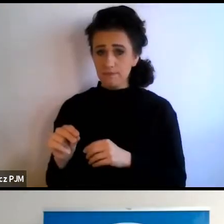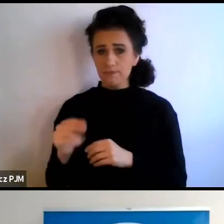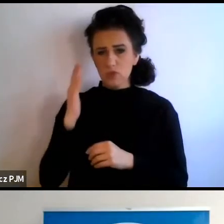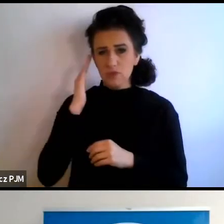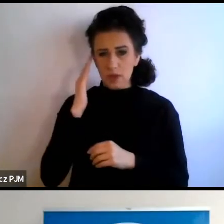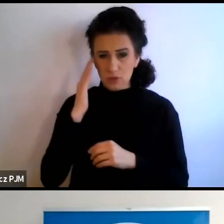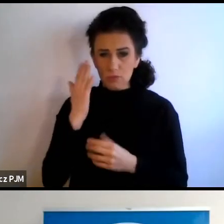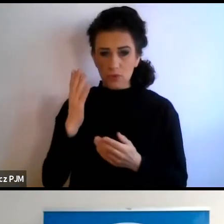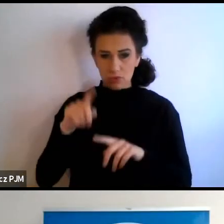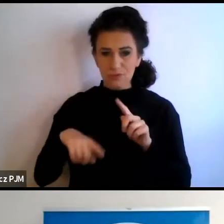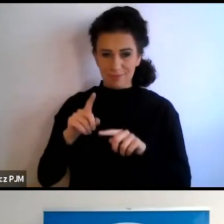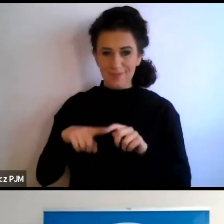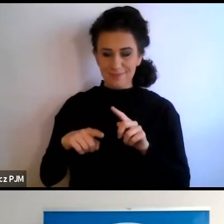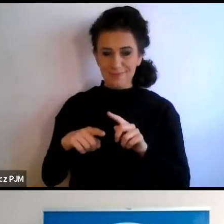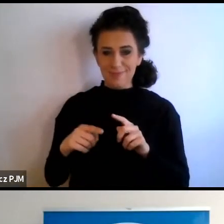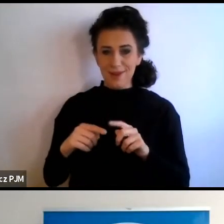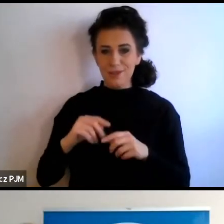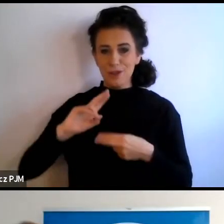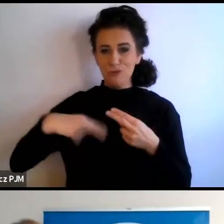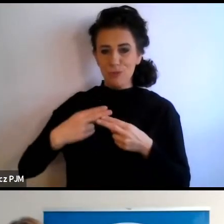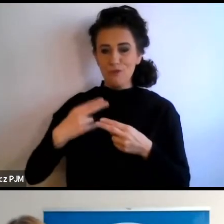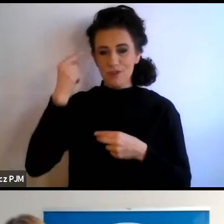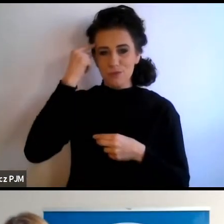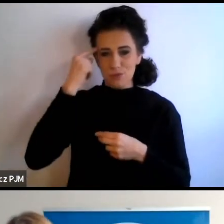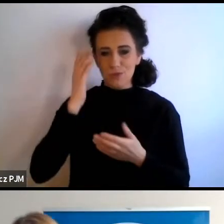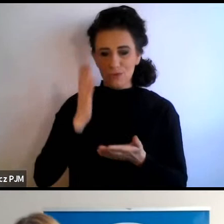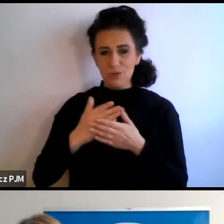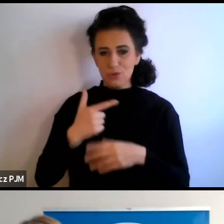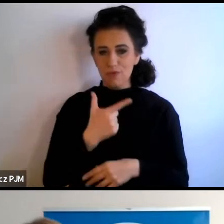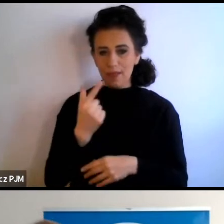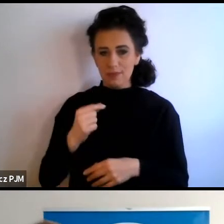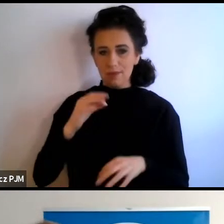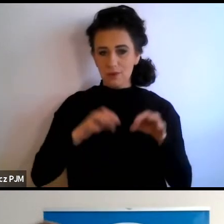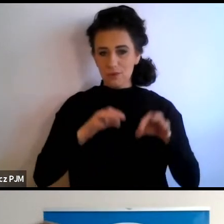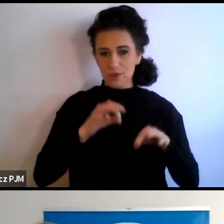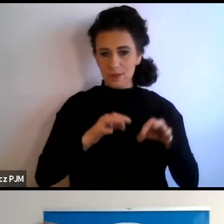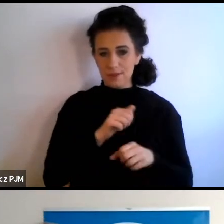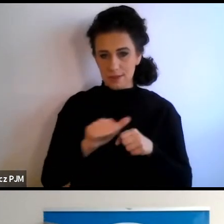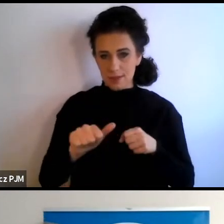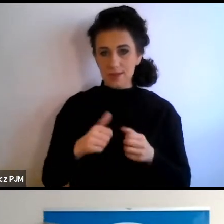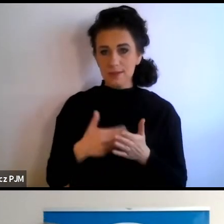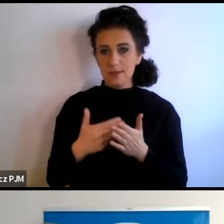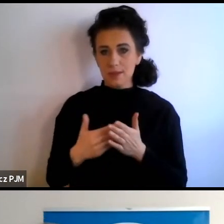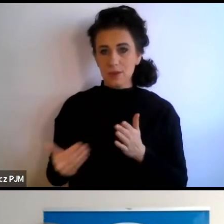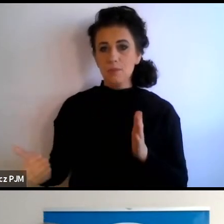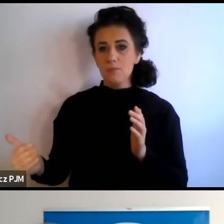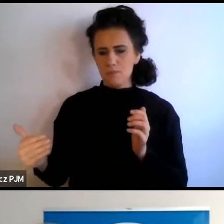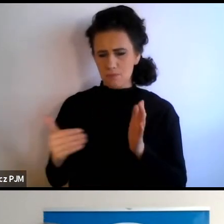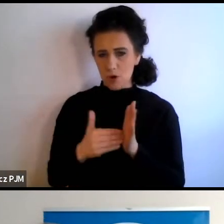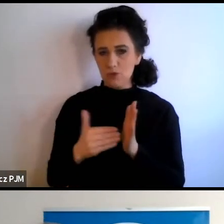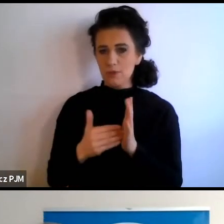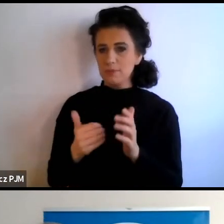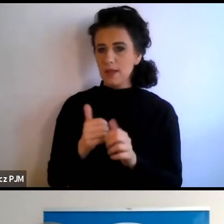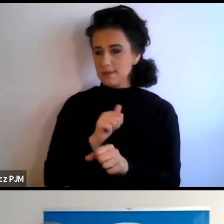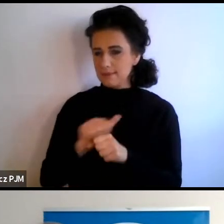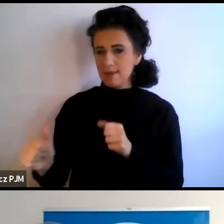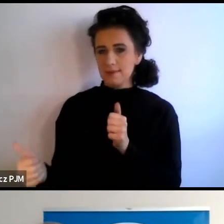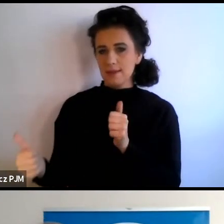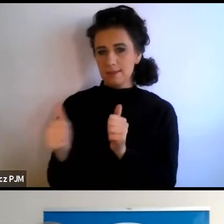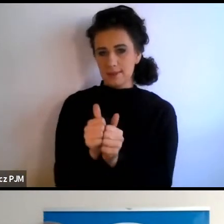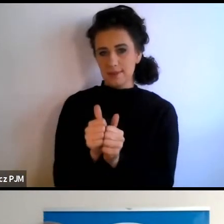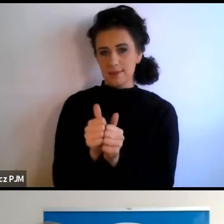ciągu tych dwóch dni odpowiedzieliśmy, że ona jest potrzebna. To też takie pytanie,